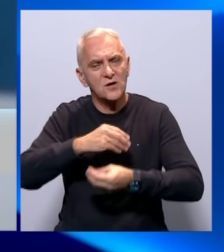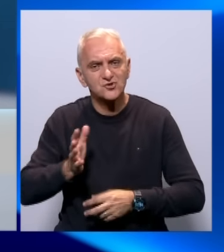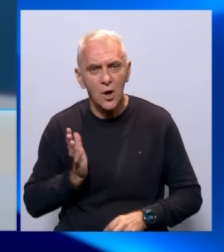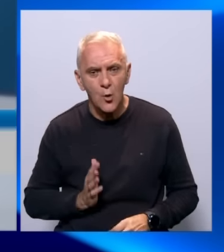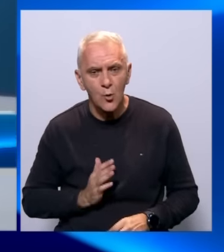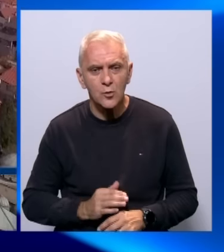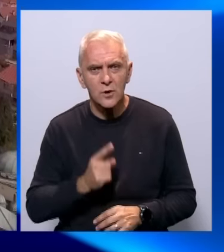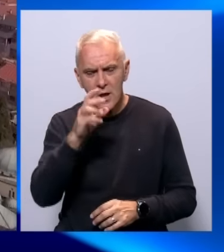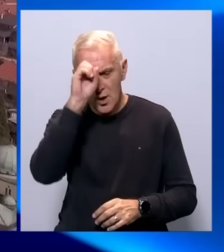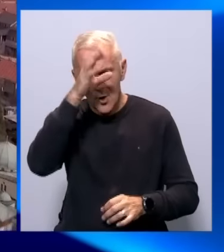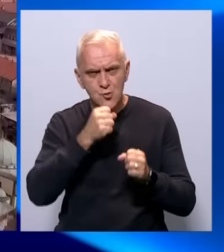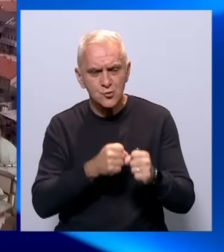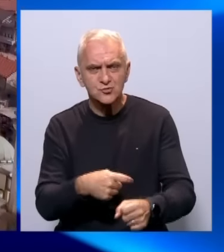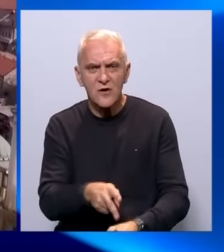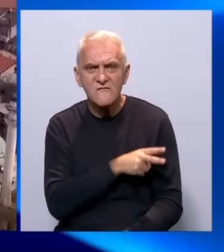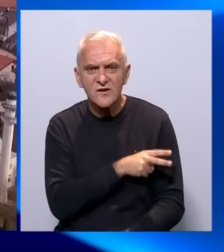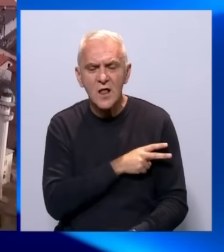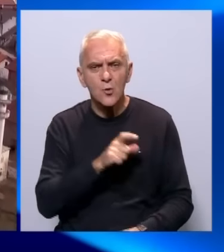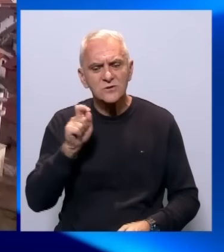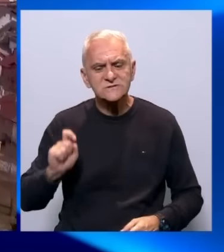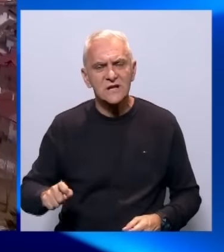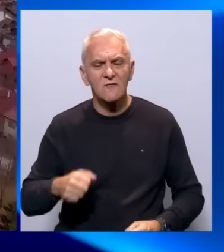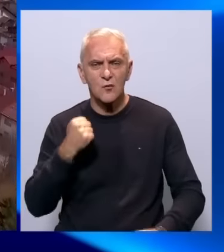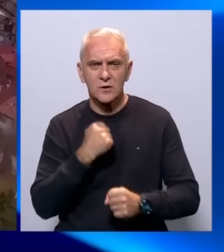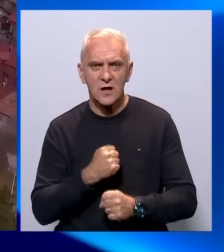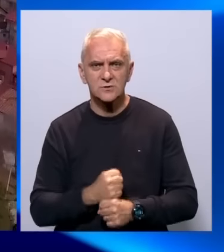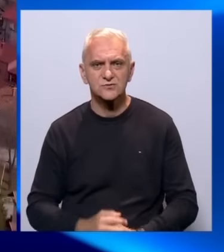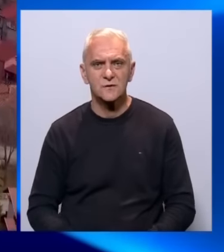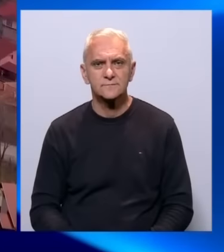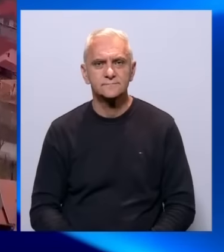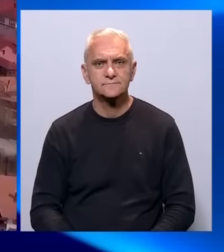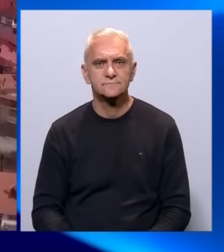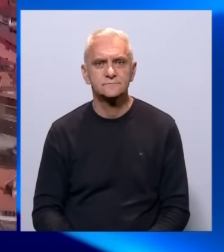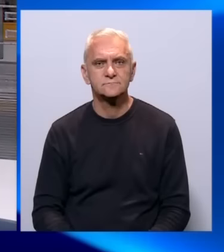onog rudarskog, vrijednog i sindikalnog radništva.